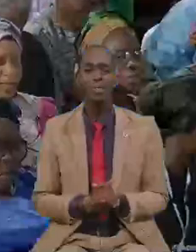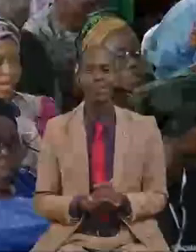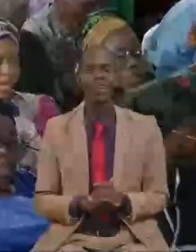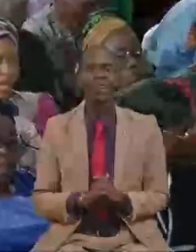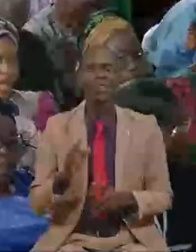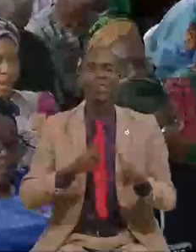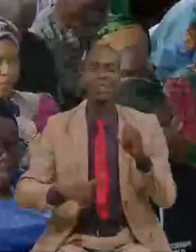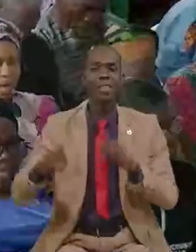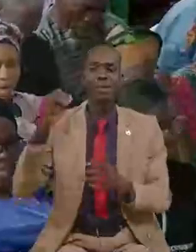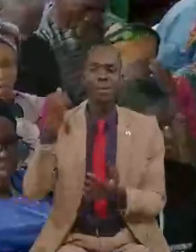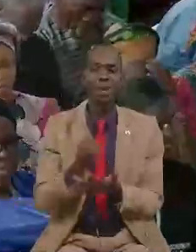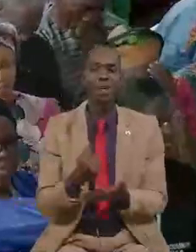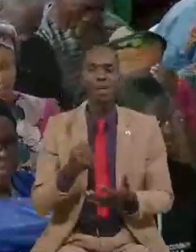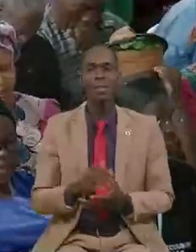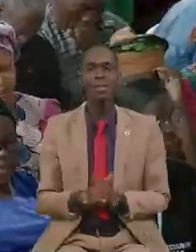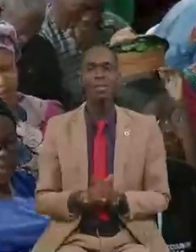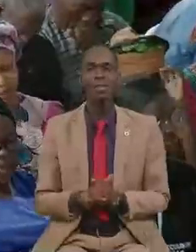Amen.